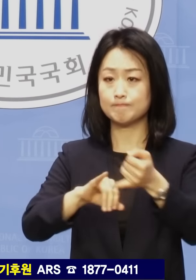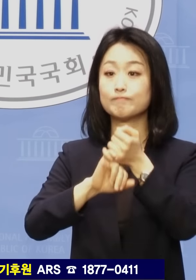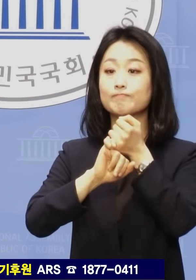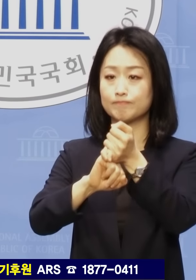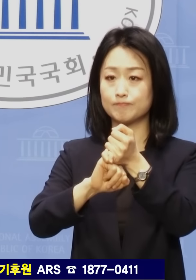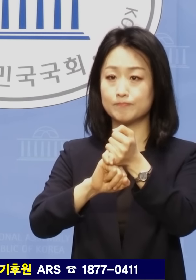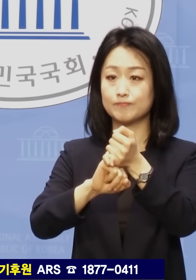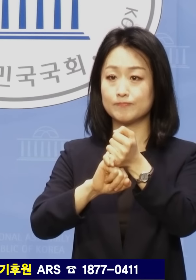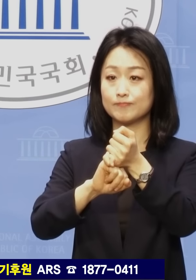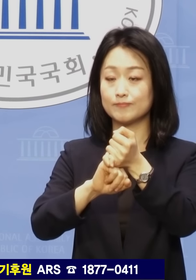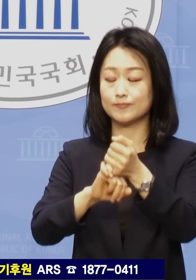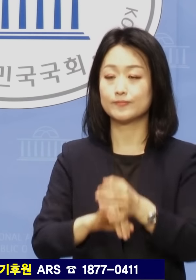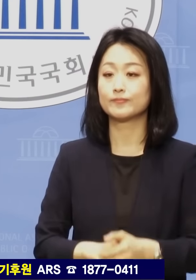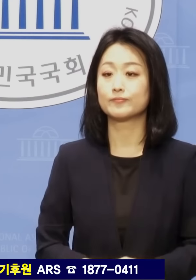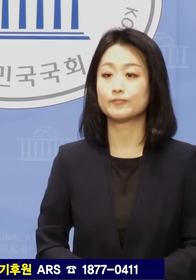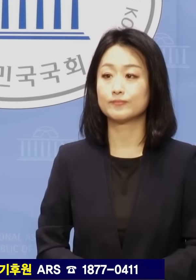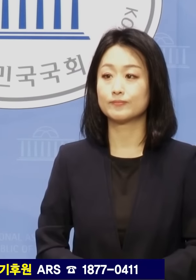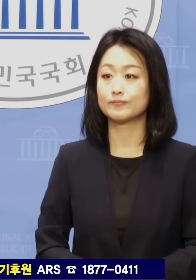하겠습니다